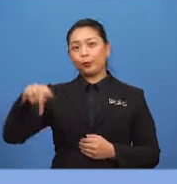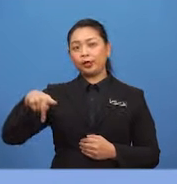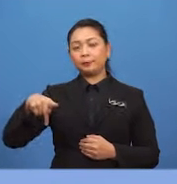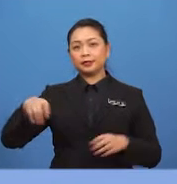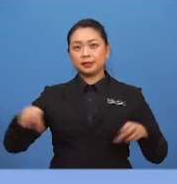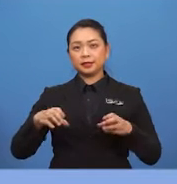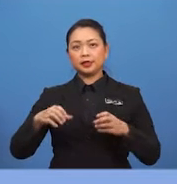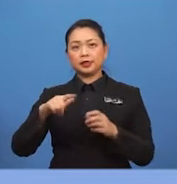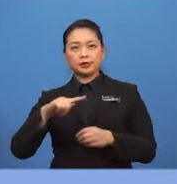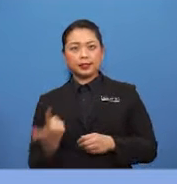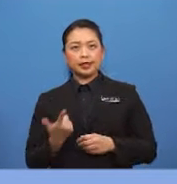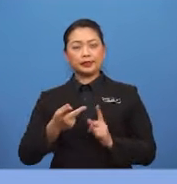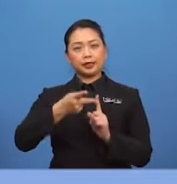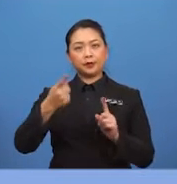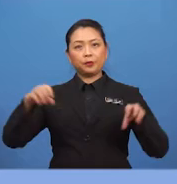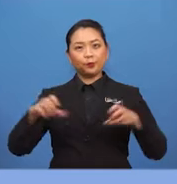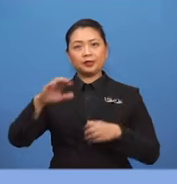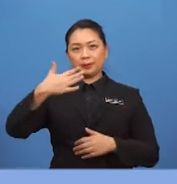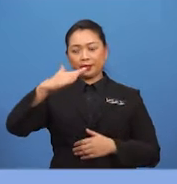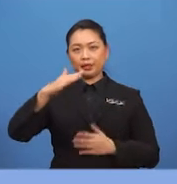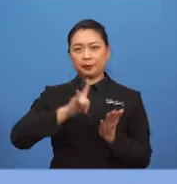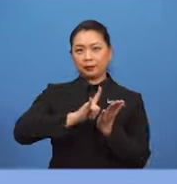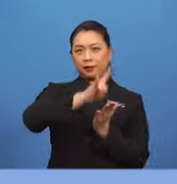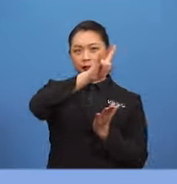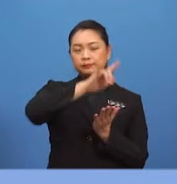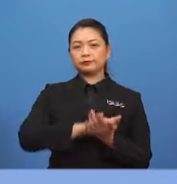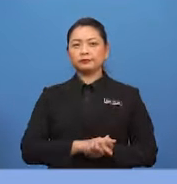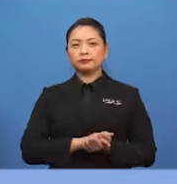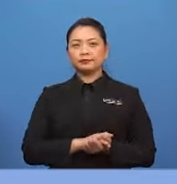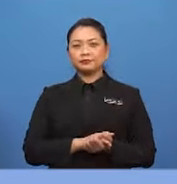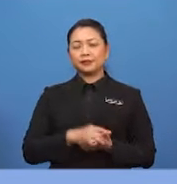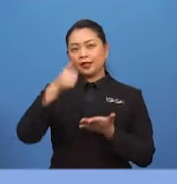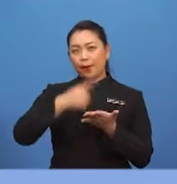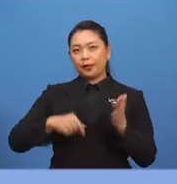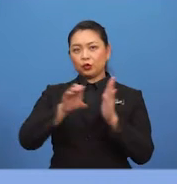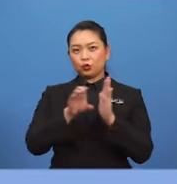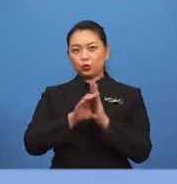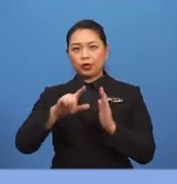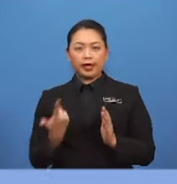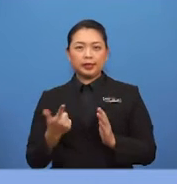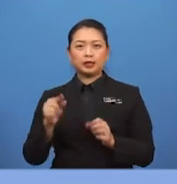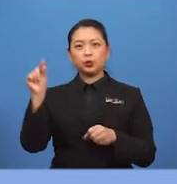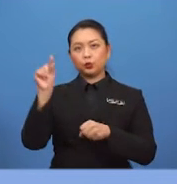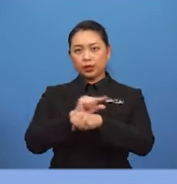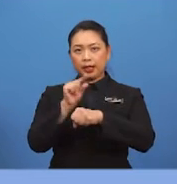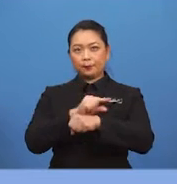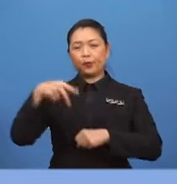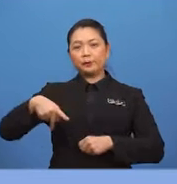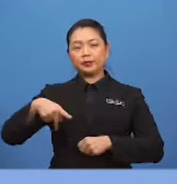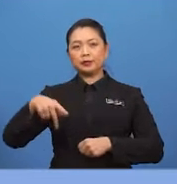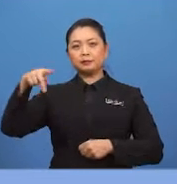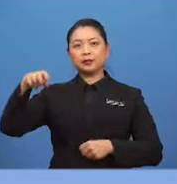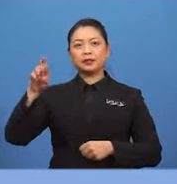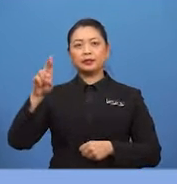sintetik. Selain daripada pembuatan cermin kapal terbang, apakah contoh lain